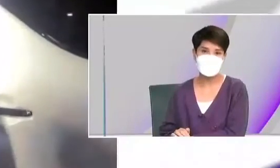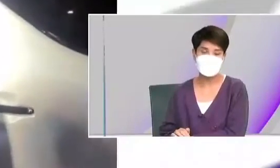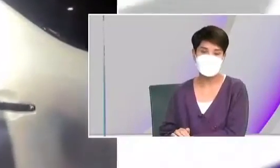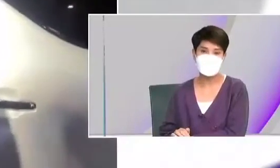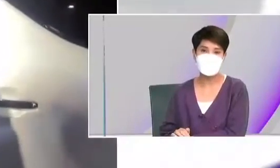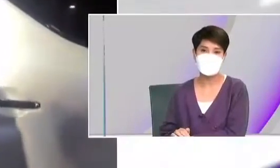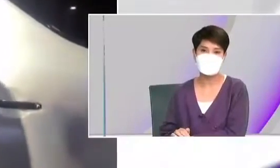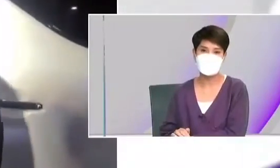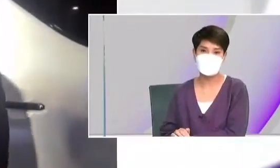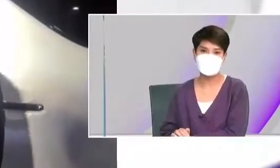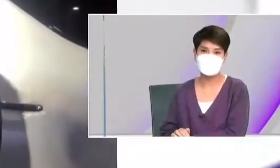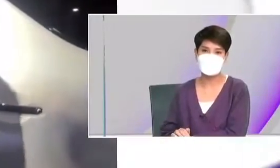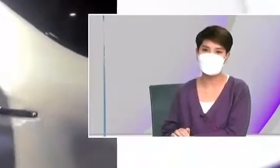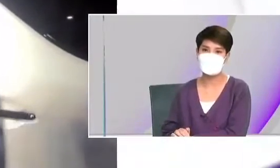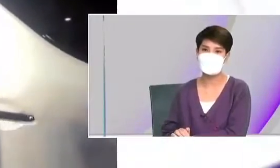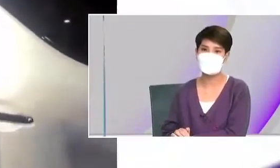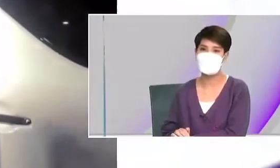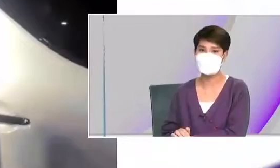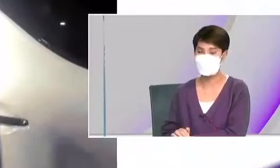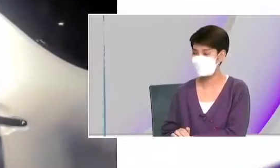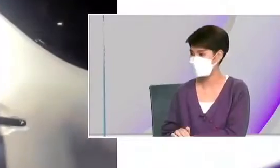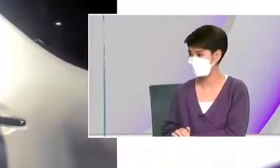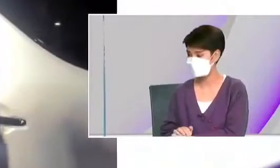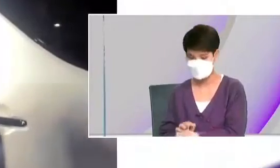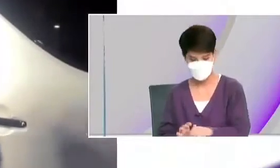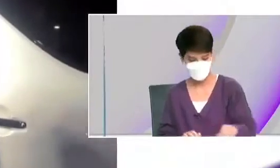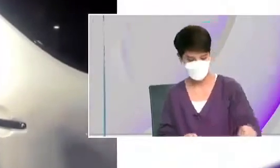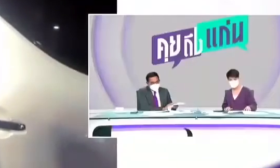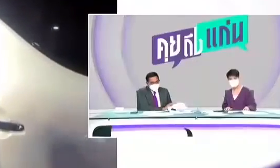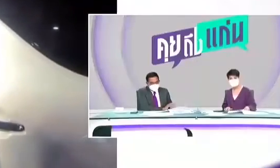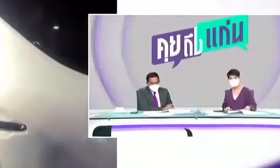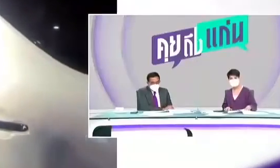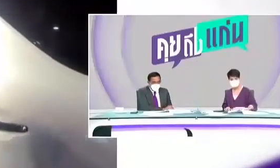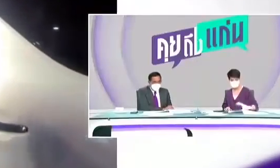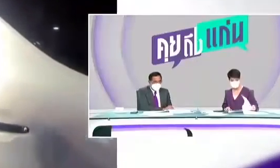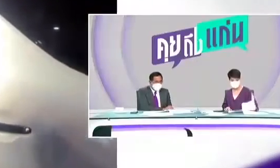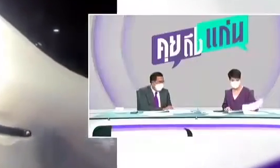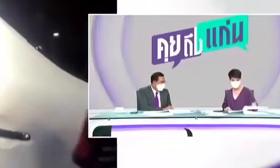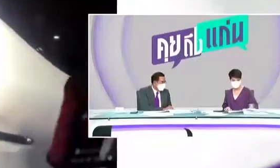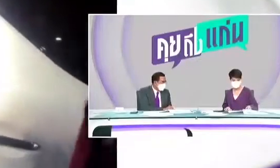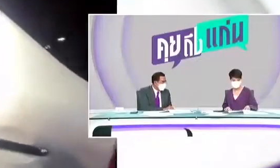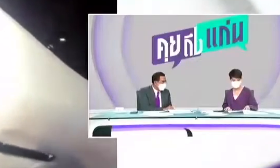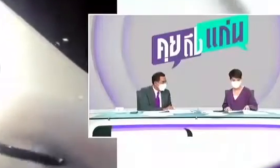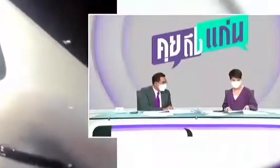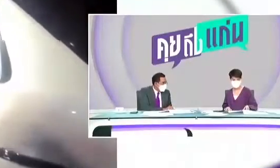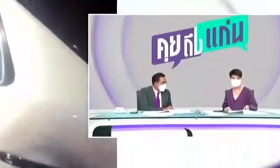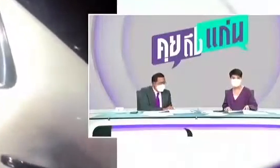ความขัดแย้งอะไรระหว่าง2พรรคที่เป็นพรรคร่วมรัฐบาลค่ะ ครับก็จบลงไ